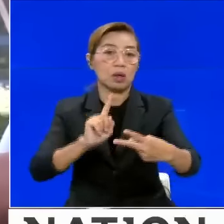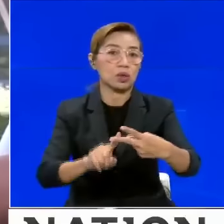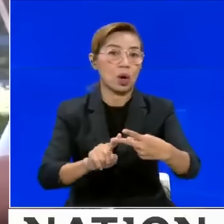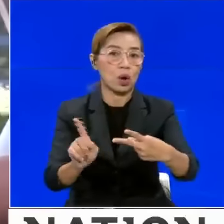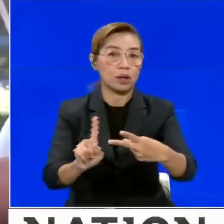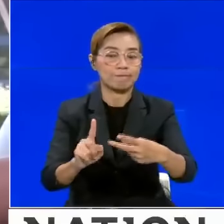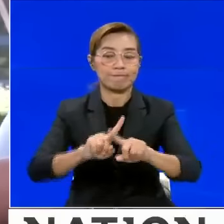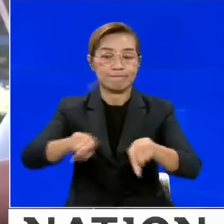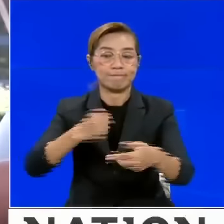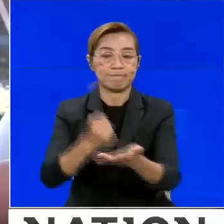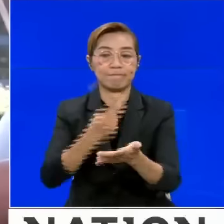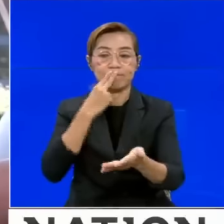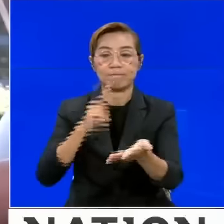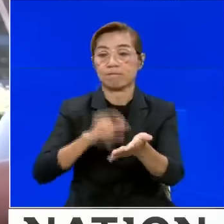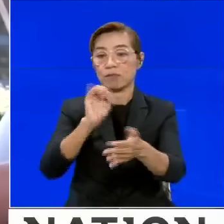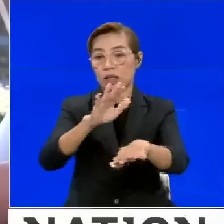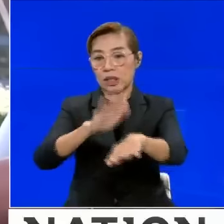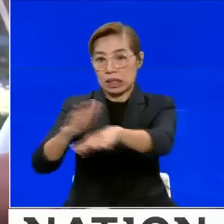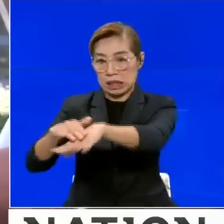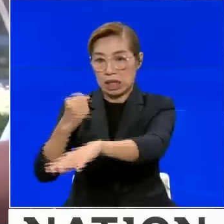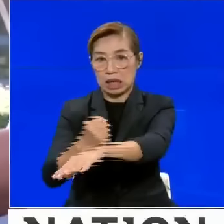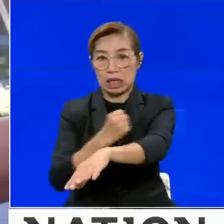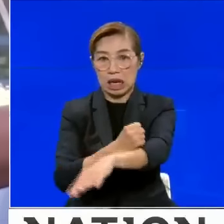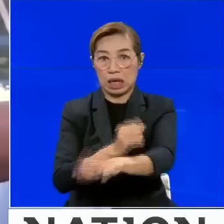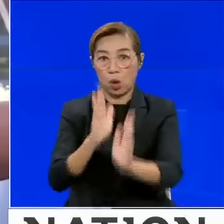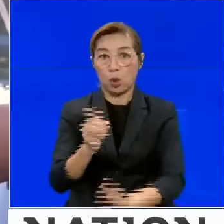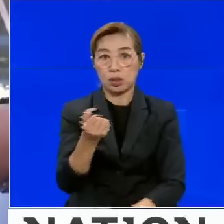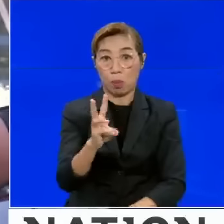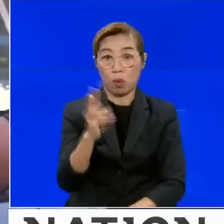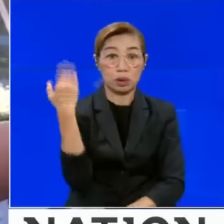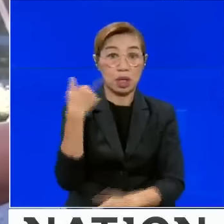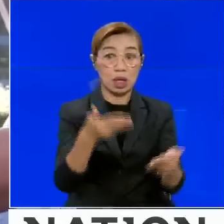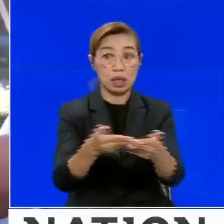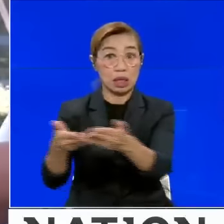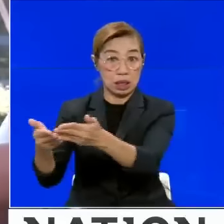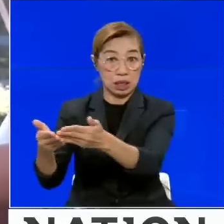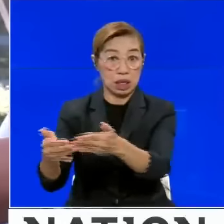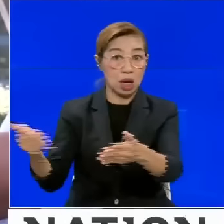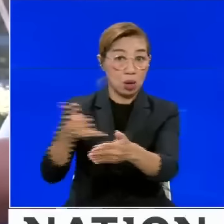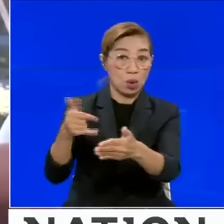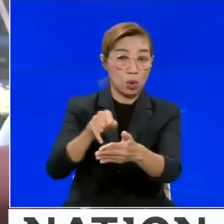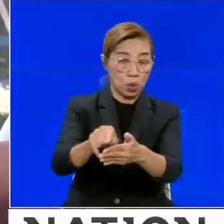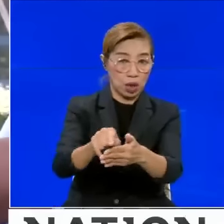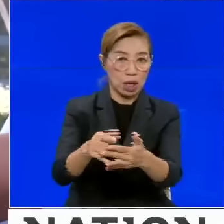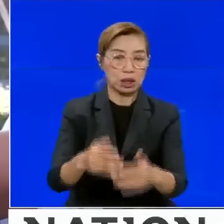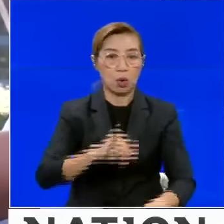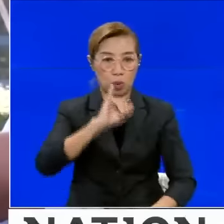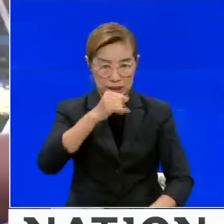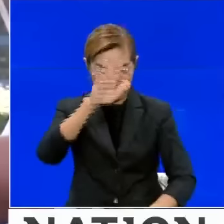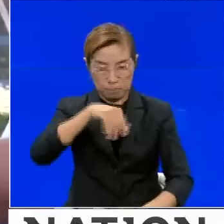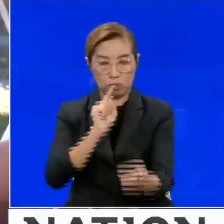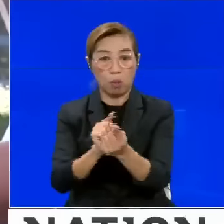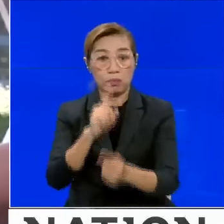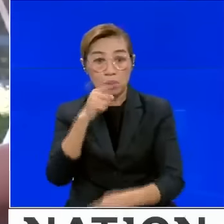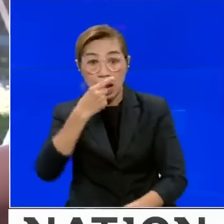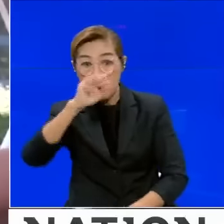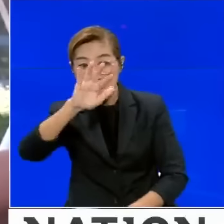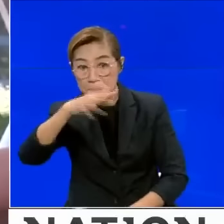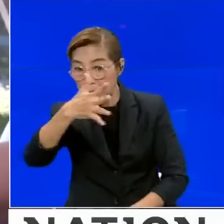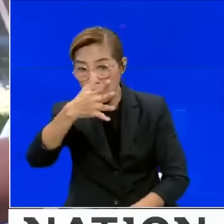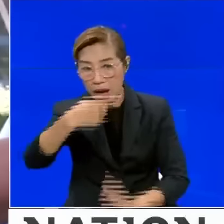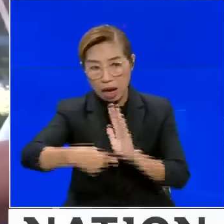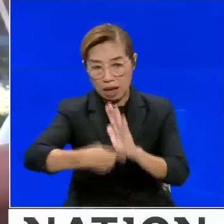ออกหมายเรียกลูกเรือ16คนที่ไม่ได้ไปกับเรือบรรทุกน้ำมันครับต้องมาสอบปากคำจันนี้เลยถ้าใครไม่มาไม่มีเห